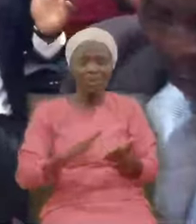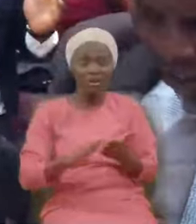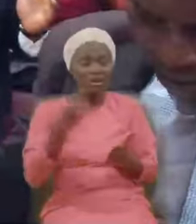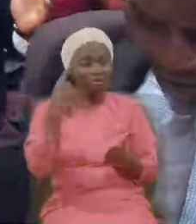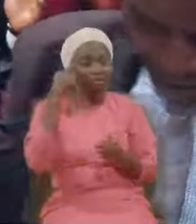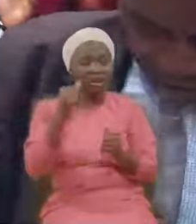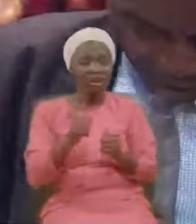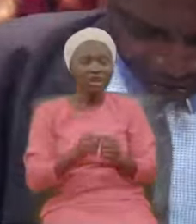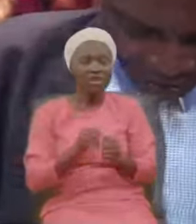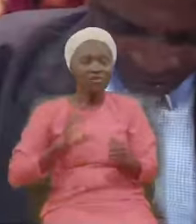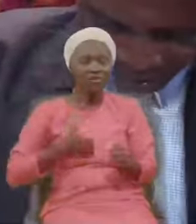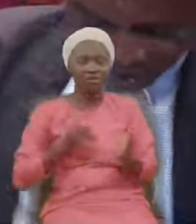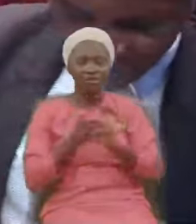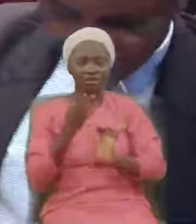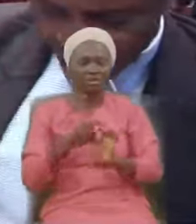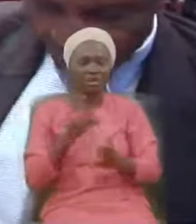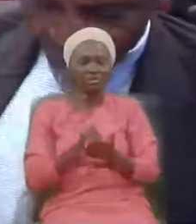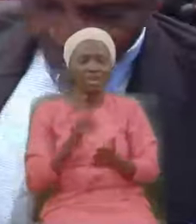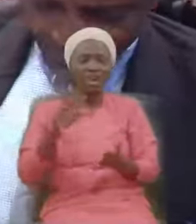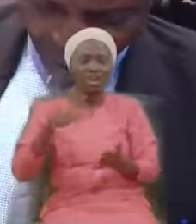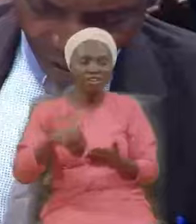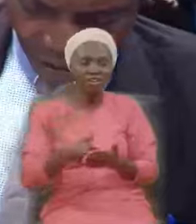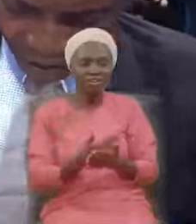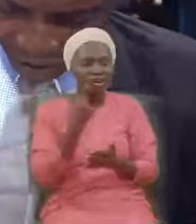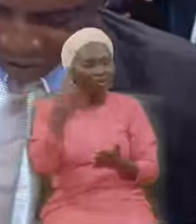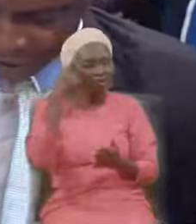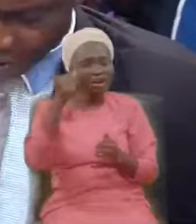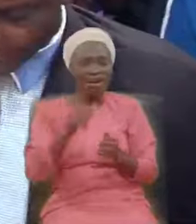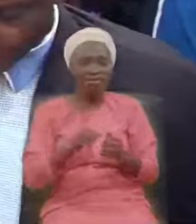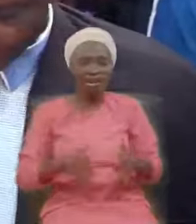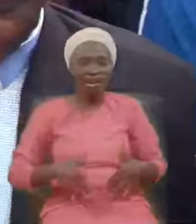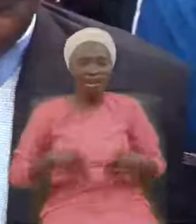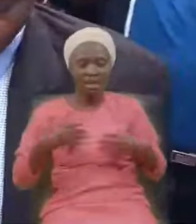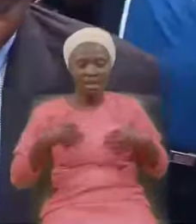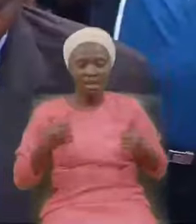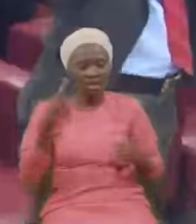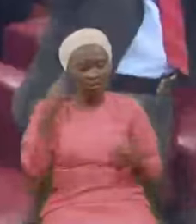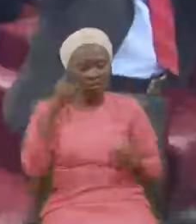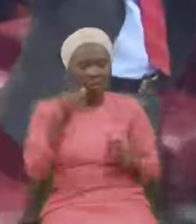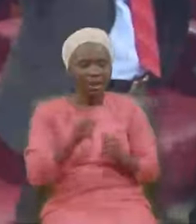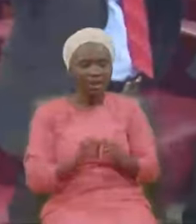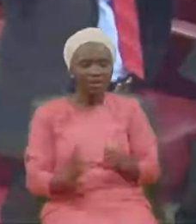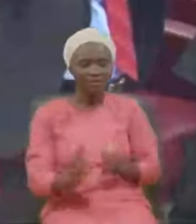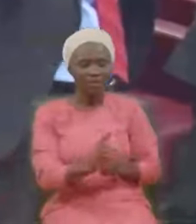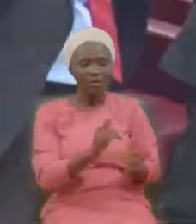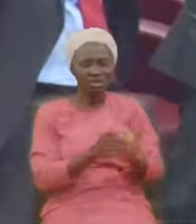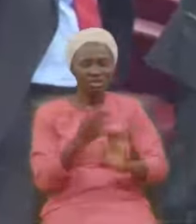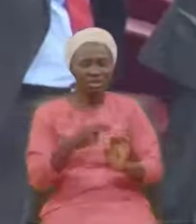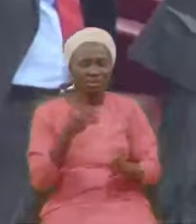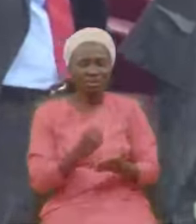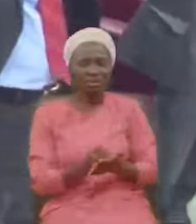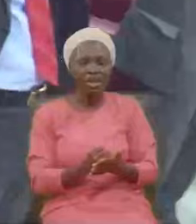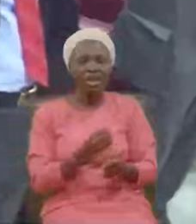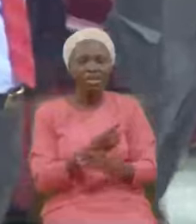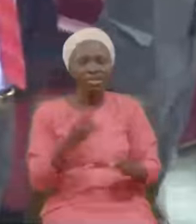toute personne. Le renouvellement pour toute vie. La guérison pour tout le monde. La délivrance